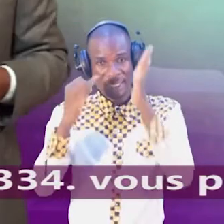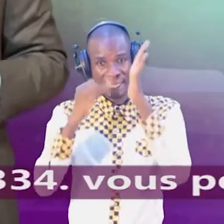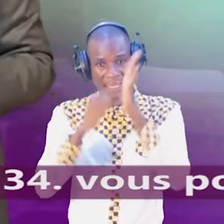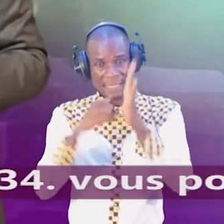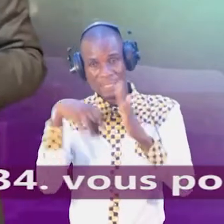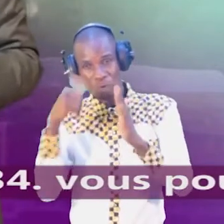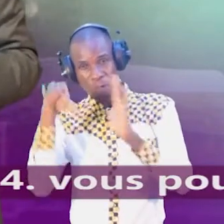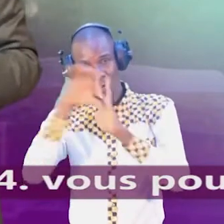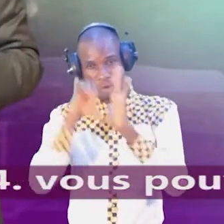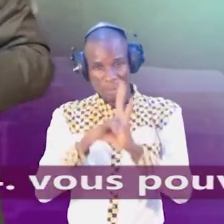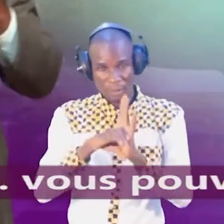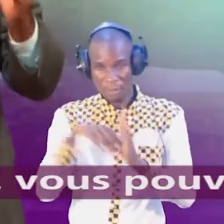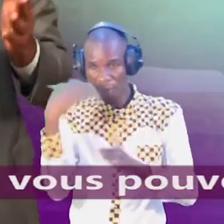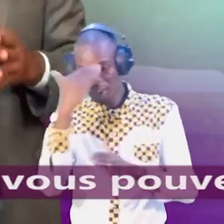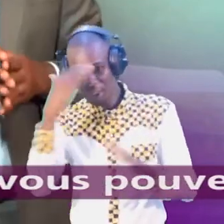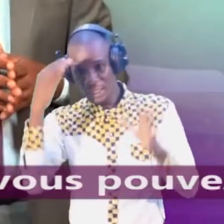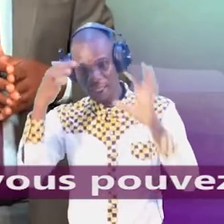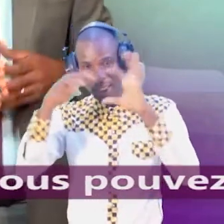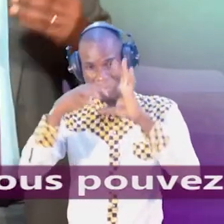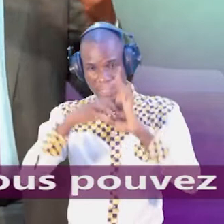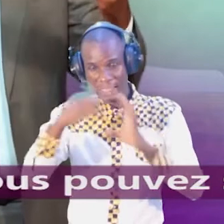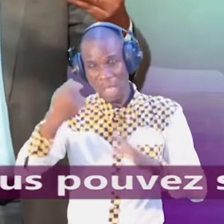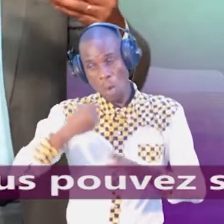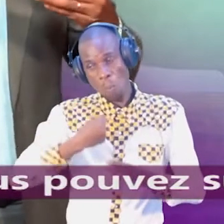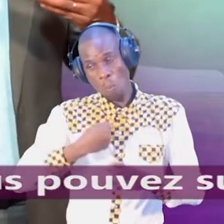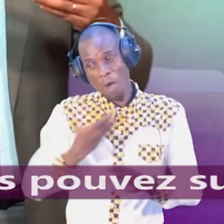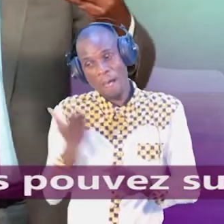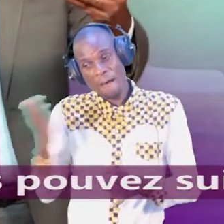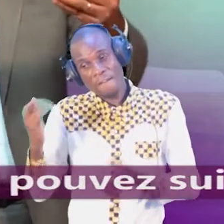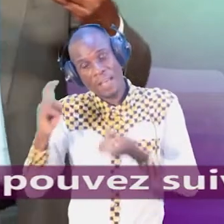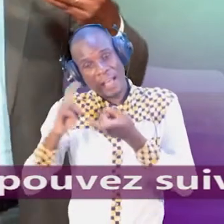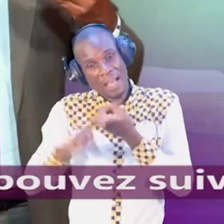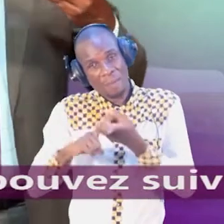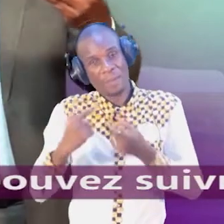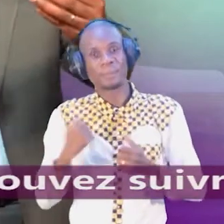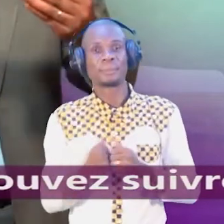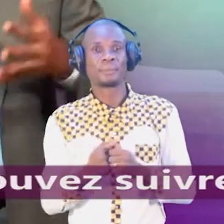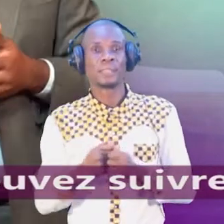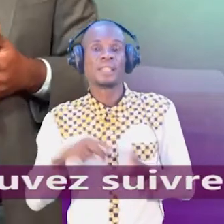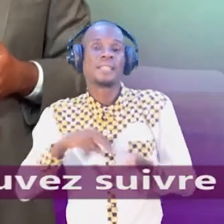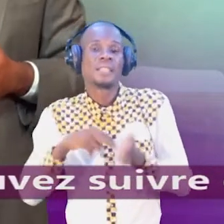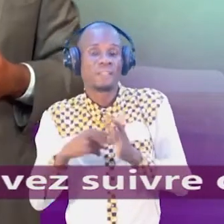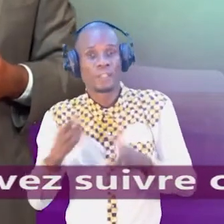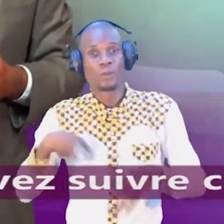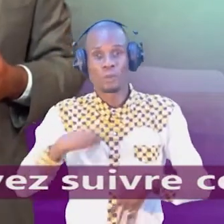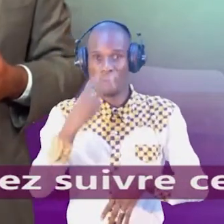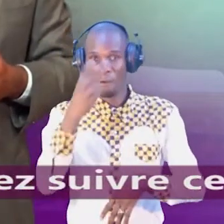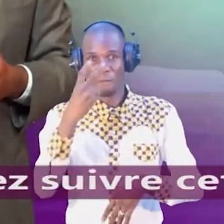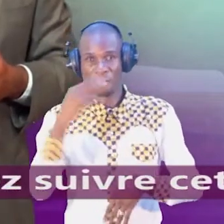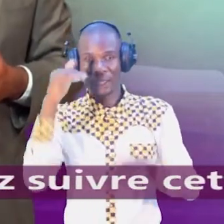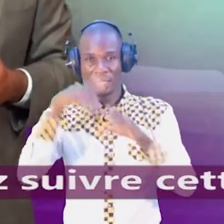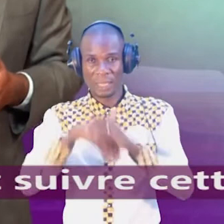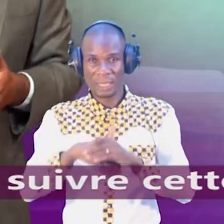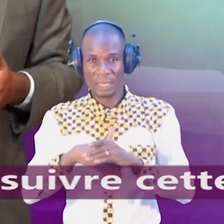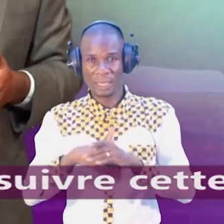a mis bien comme il est à l'Iboso, nous allons comprendre que nous allons mis bien comme il est à l'Iboso, nous allons comprendre que nous